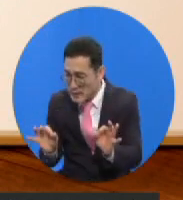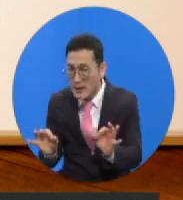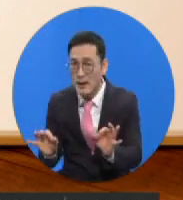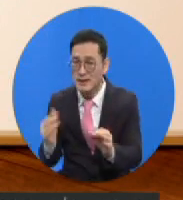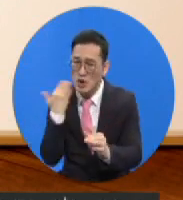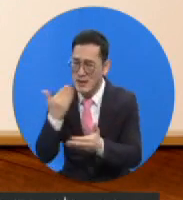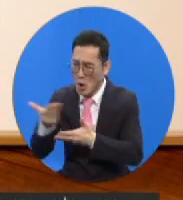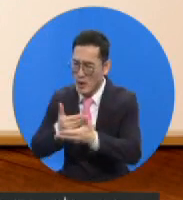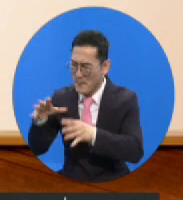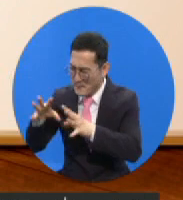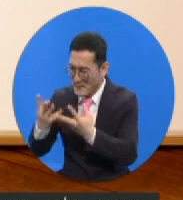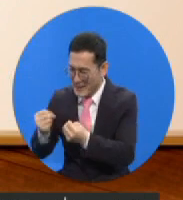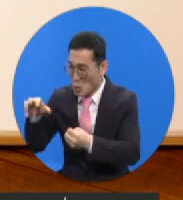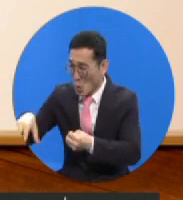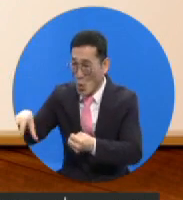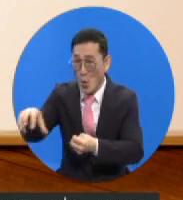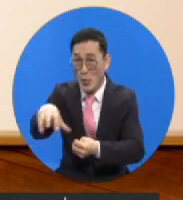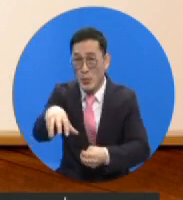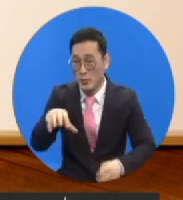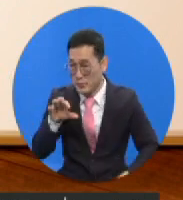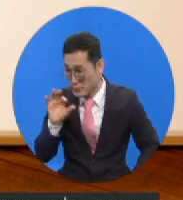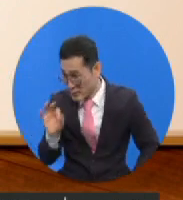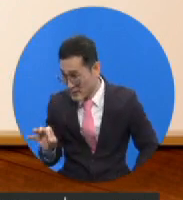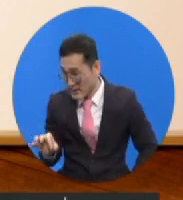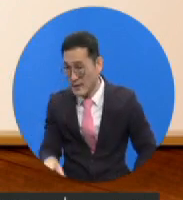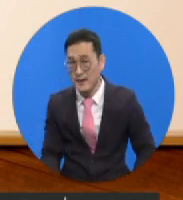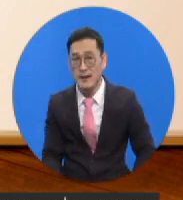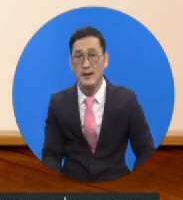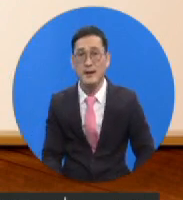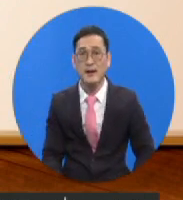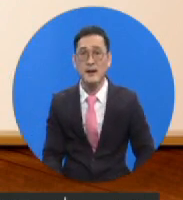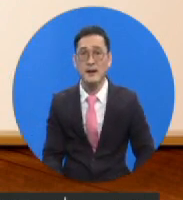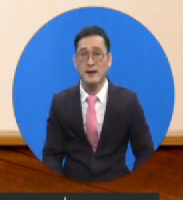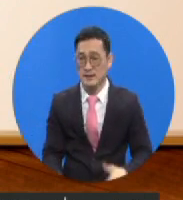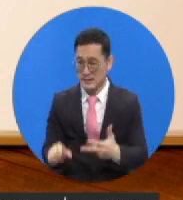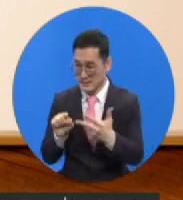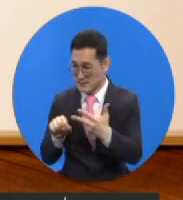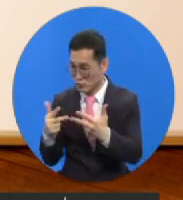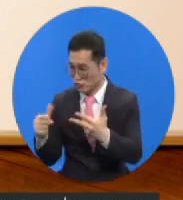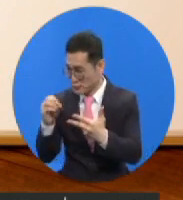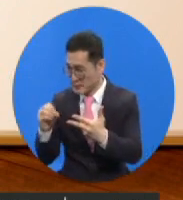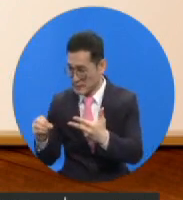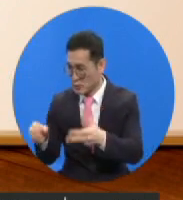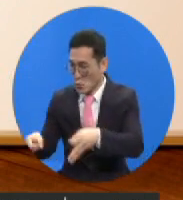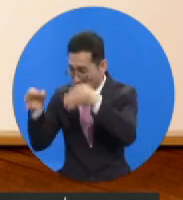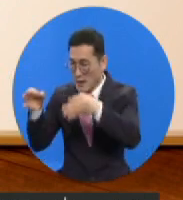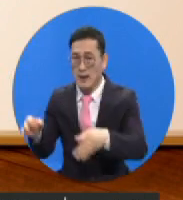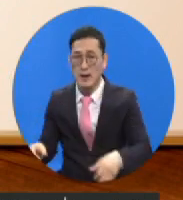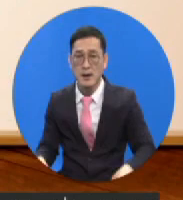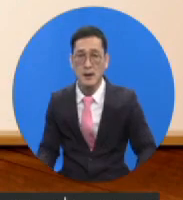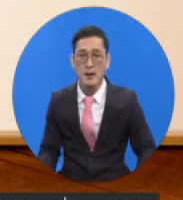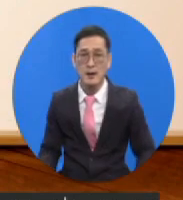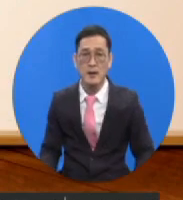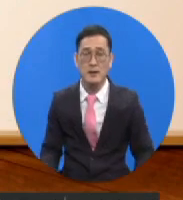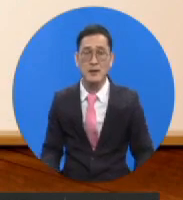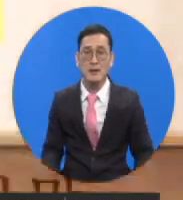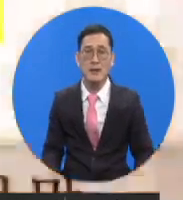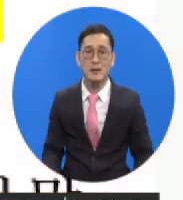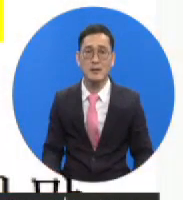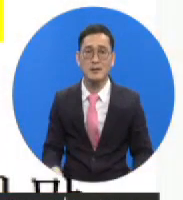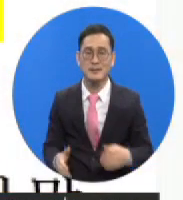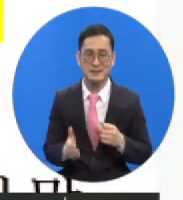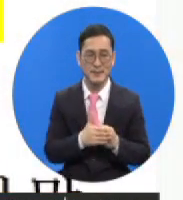많은 25개의 아파트 단지 전셋값은 같은 기간 7.9%나 올랐습니다. 한국도시연구소는 이 결과를